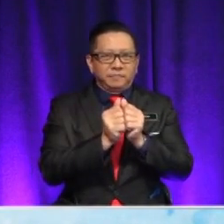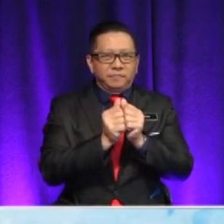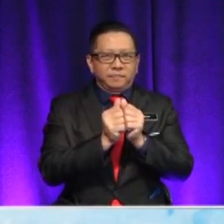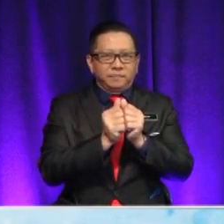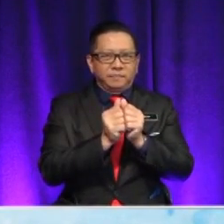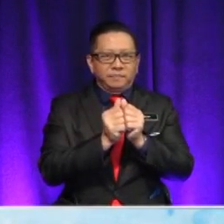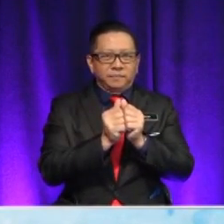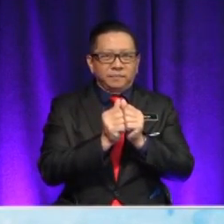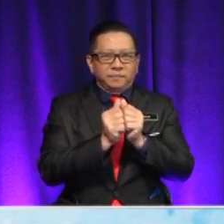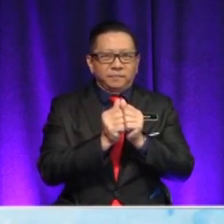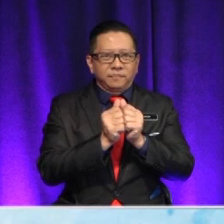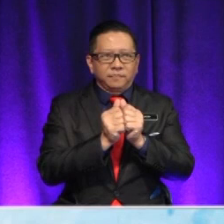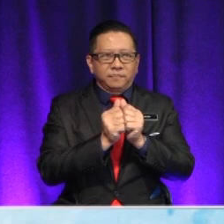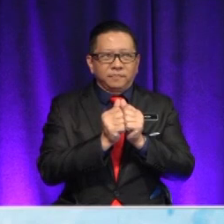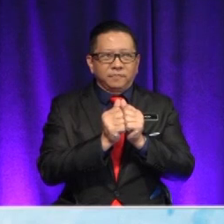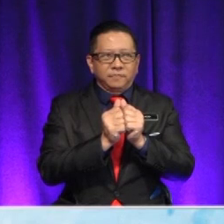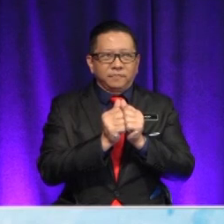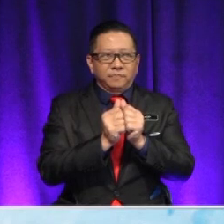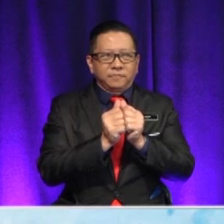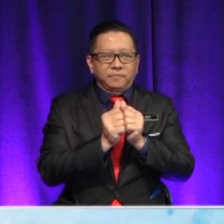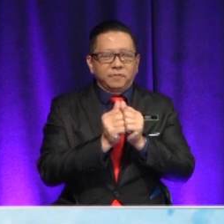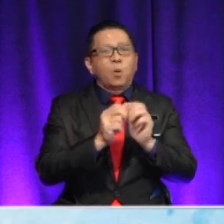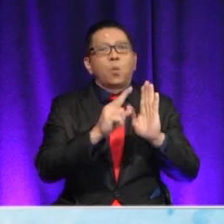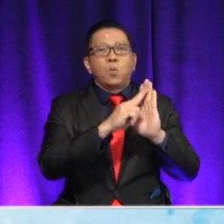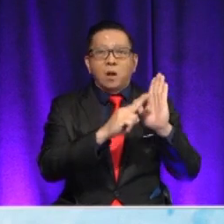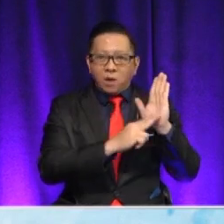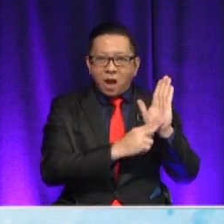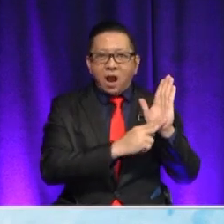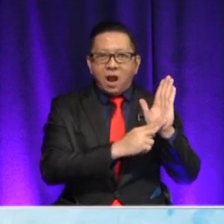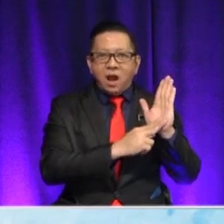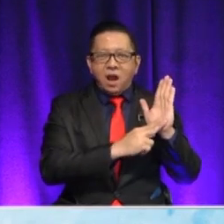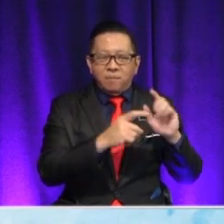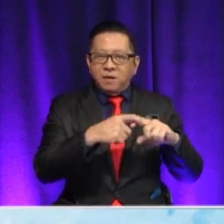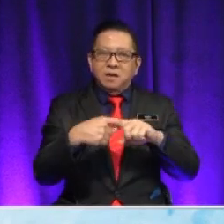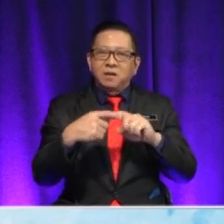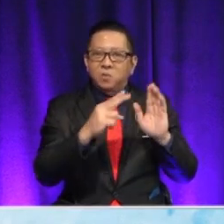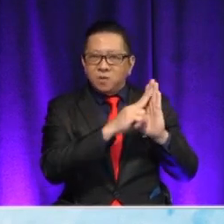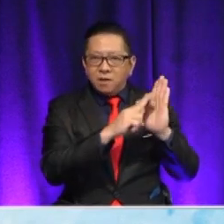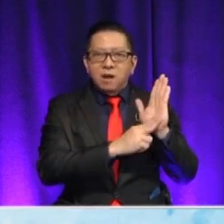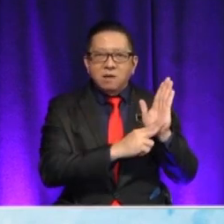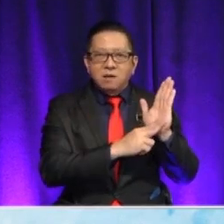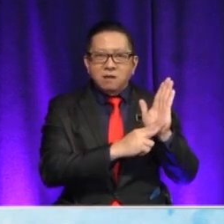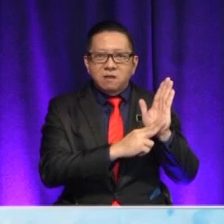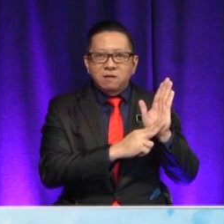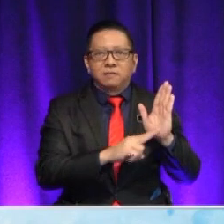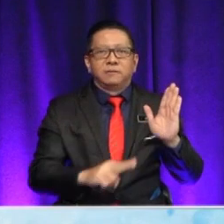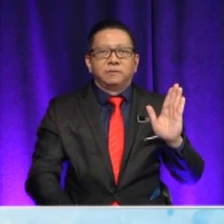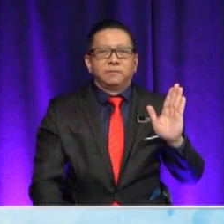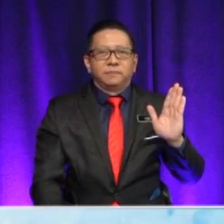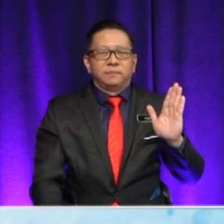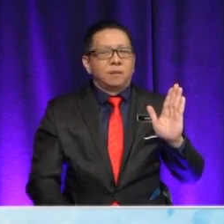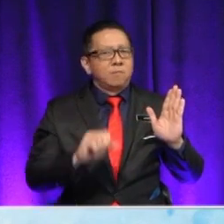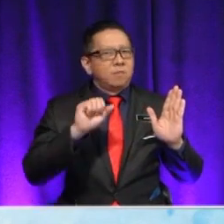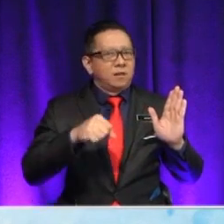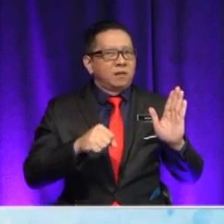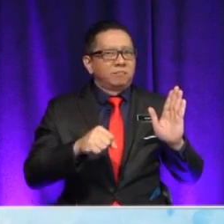dengan berkaitan dengan tak ada mahkamah. Berkaitan dengan undang-undang. Okey, boleh tak